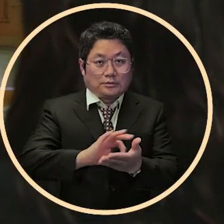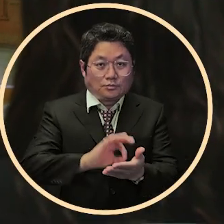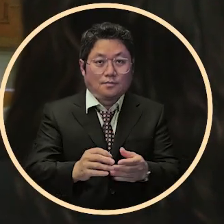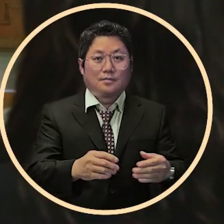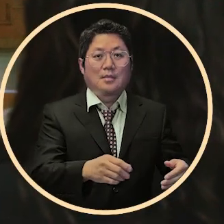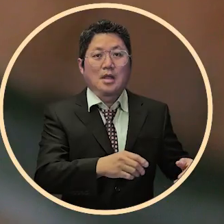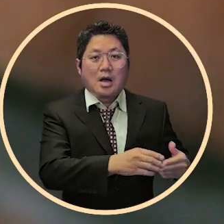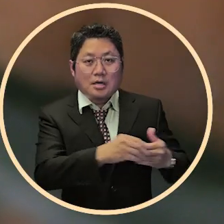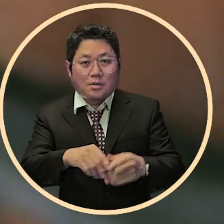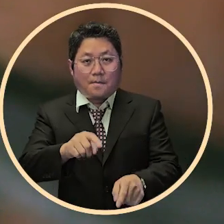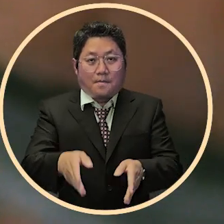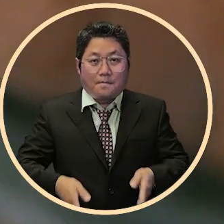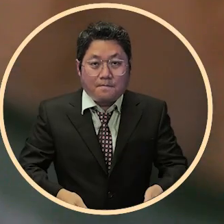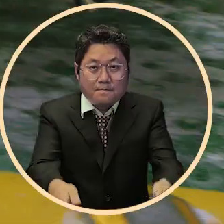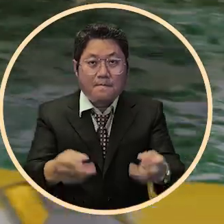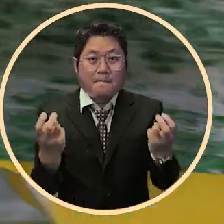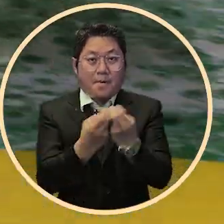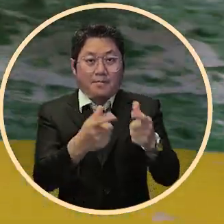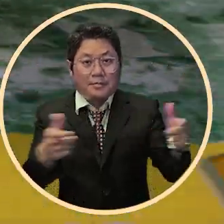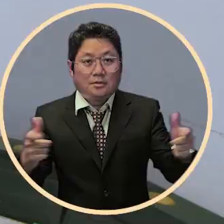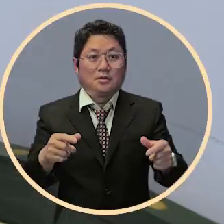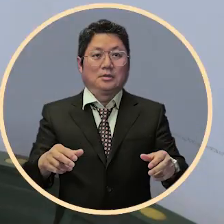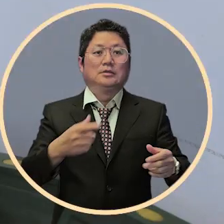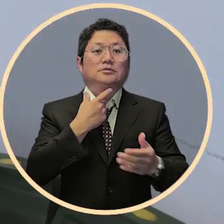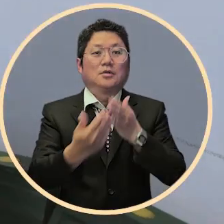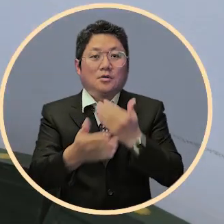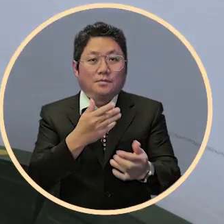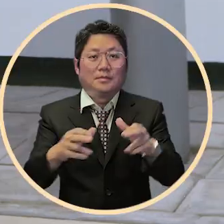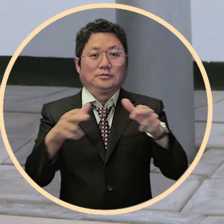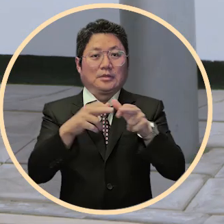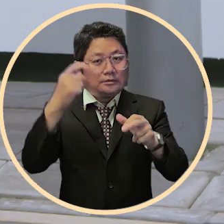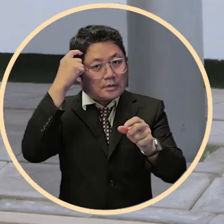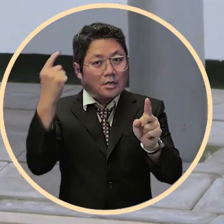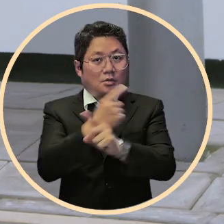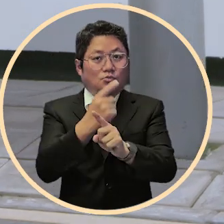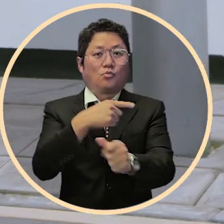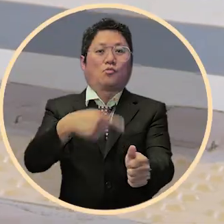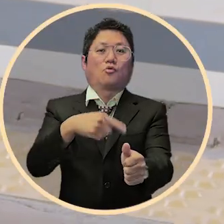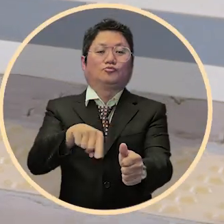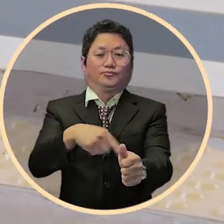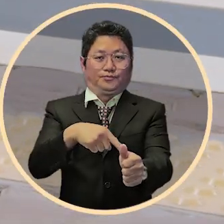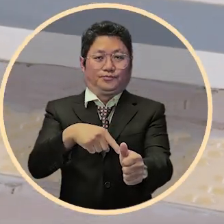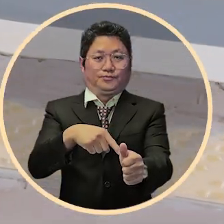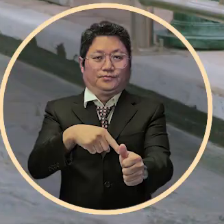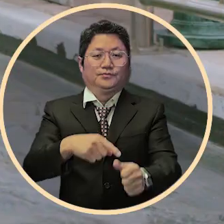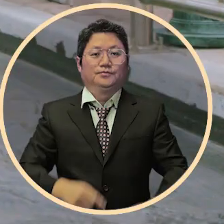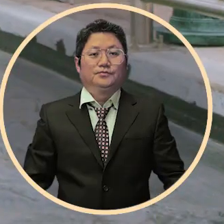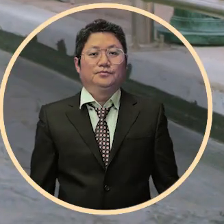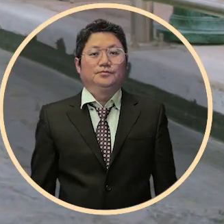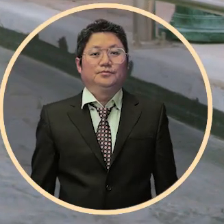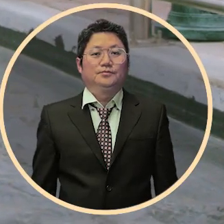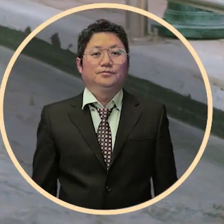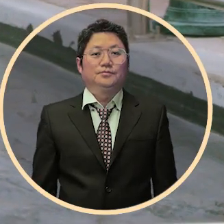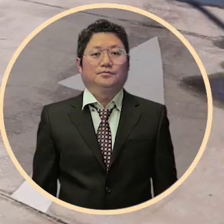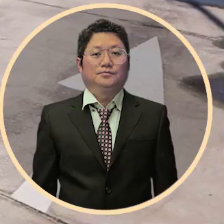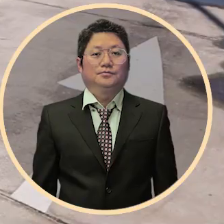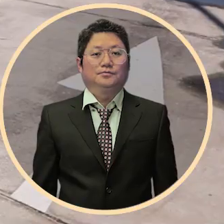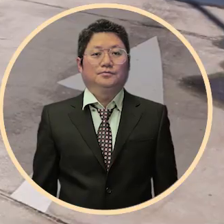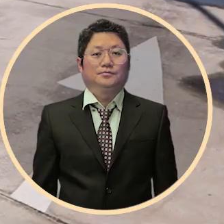휠체어 사용, 안내보행 방법 등 체험을 통한 장애인식 개선 교육을 실시하고 있습니다.